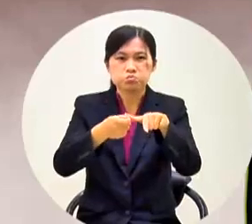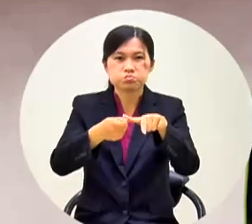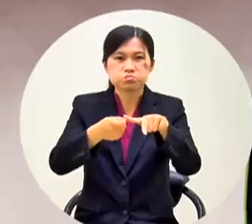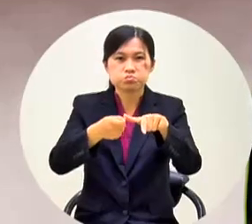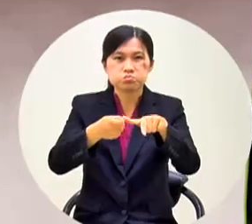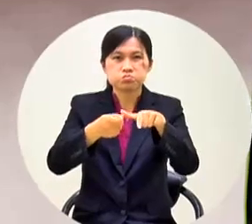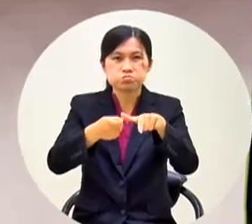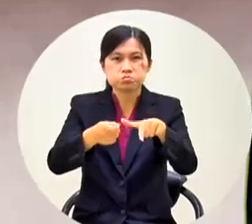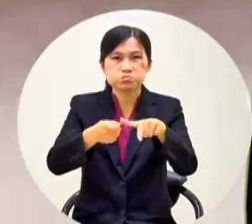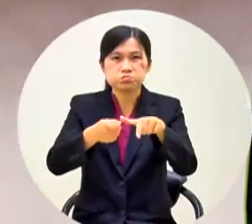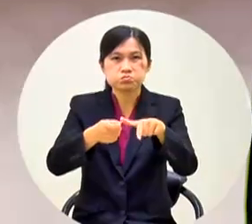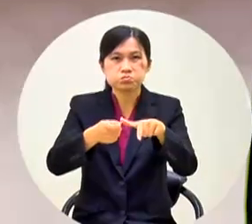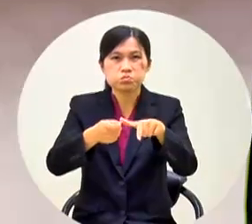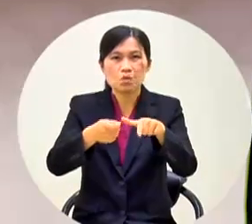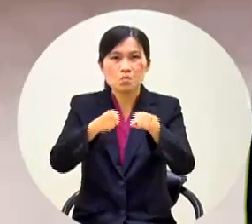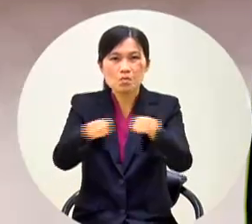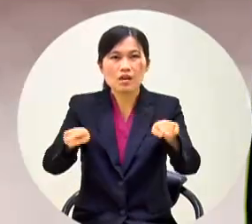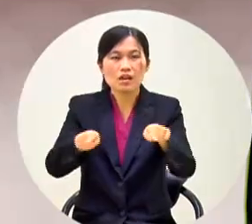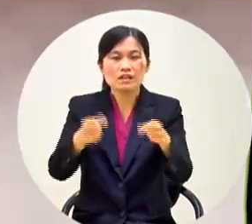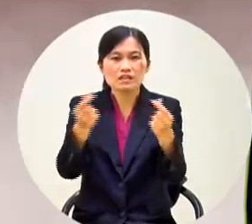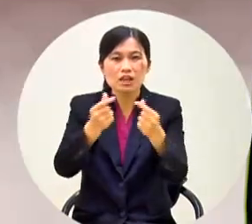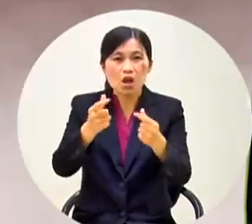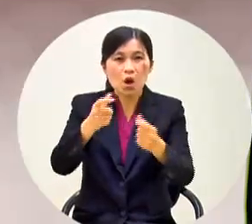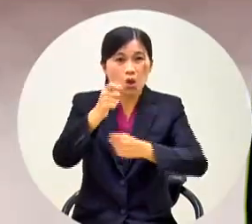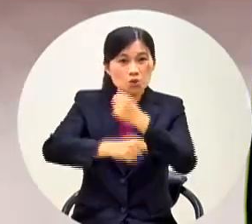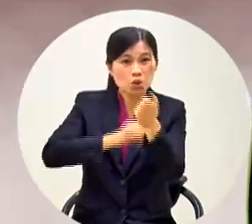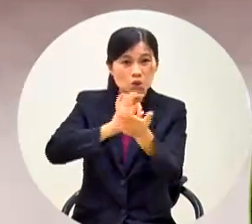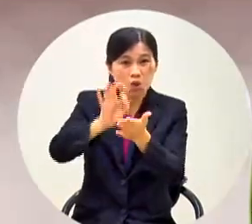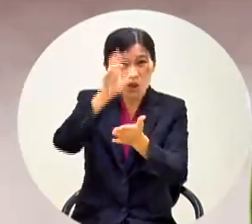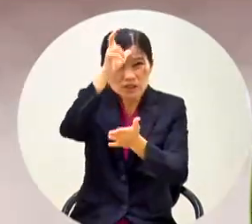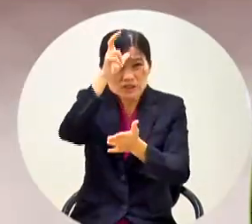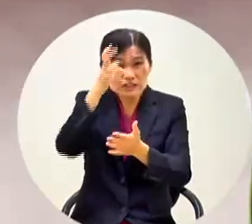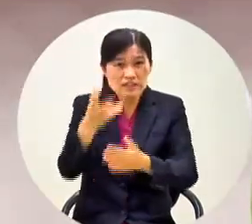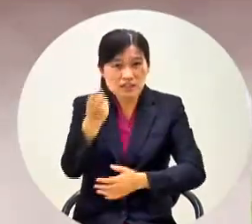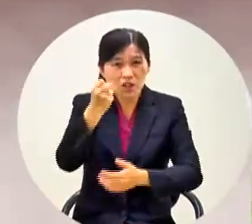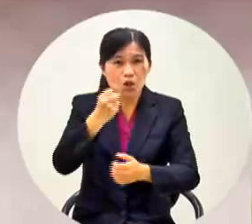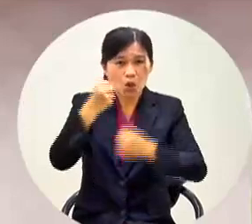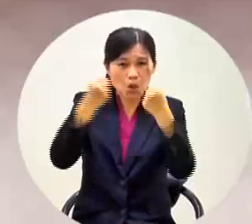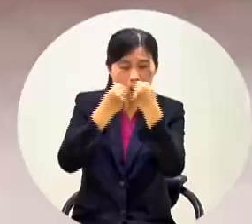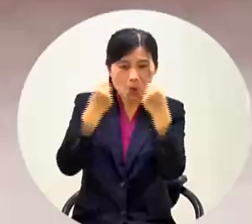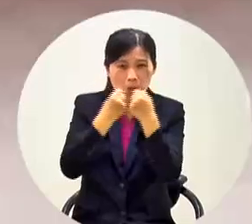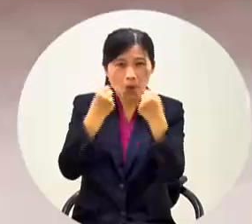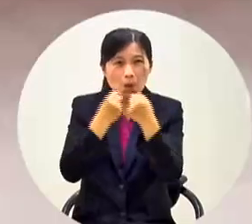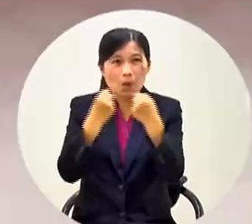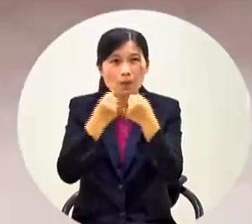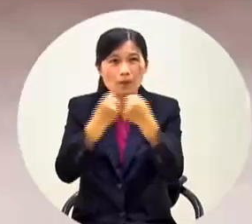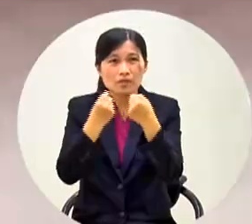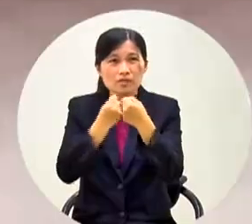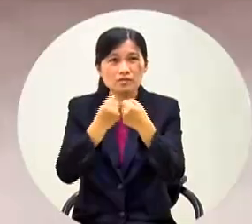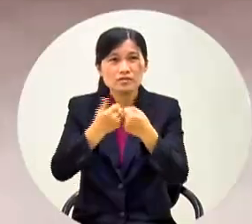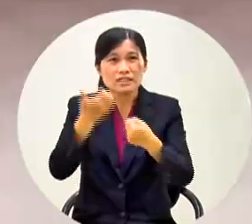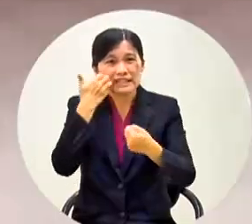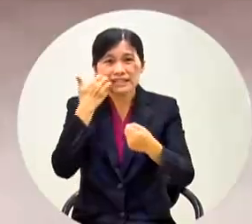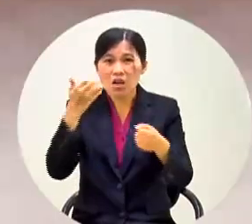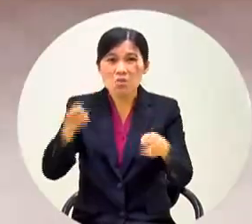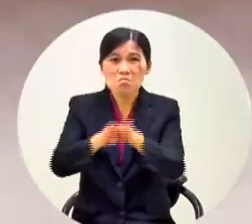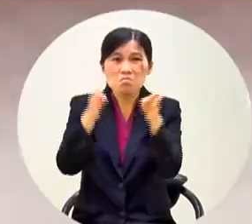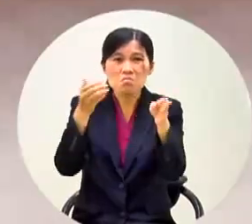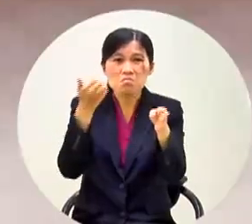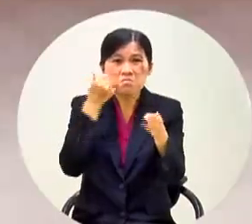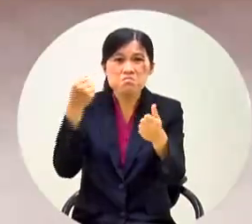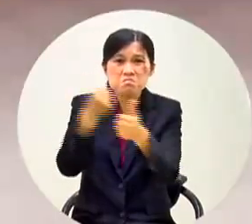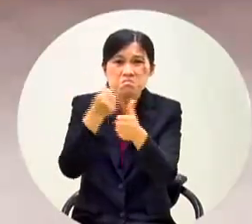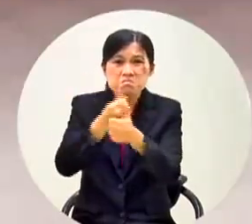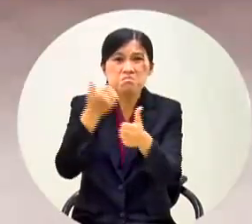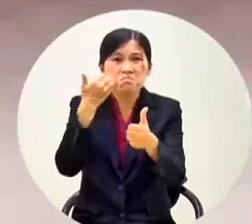用警察权、动用暴力、肢体暴力，是谁先开始打？然后你们自己被国民